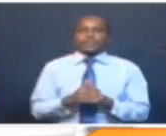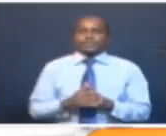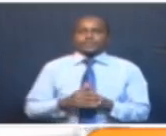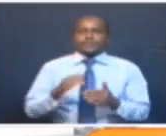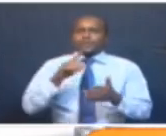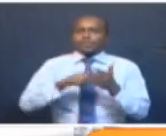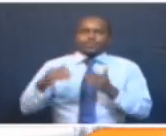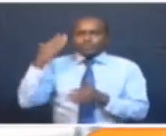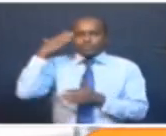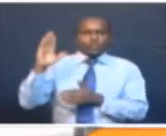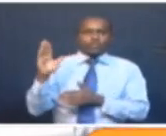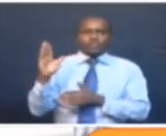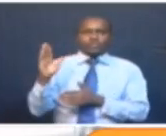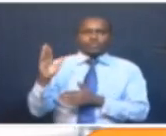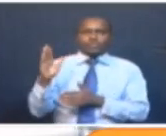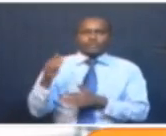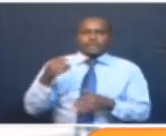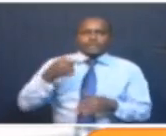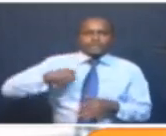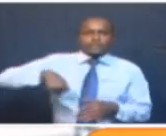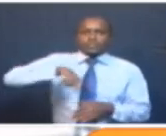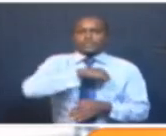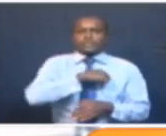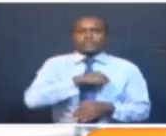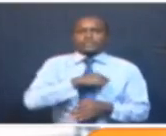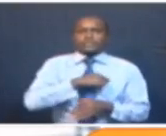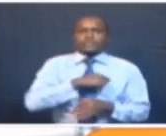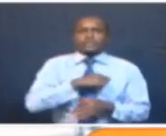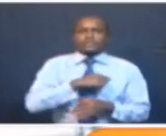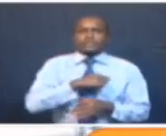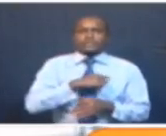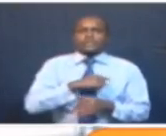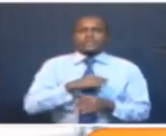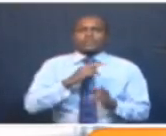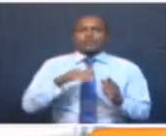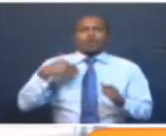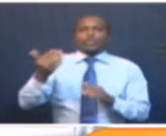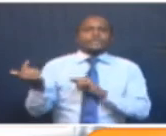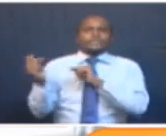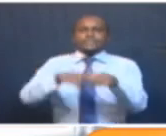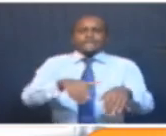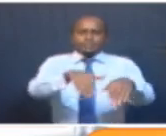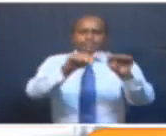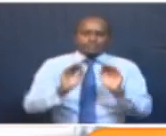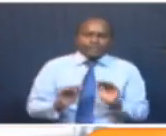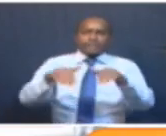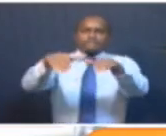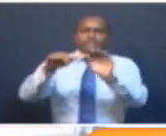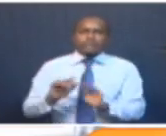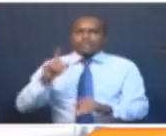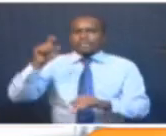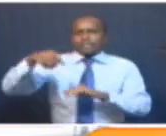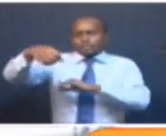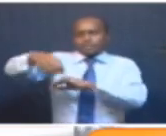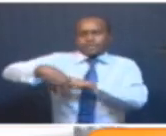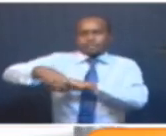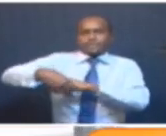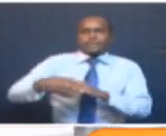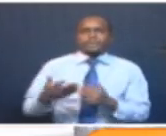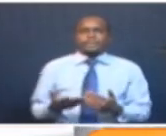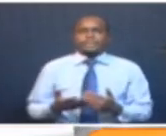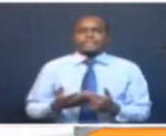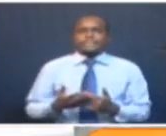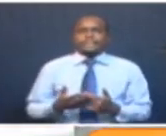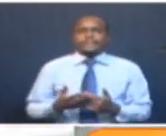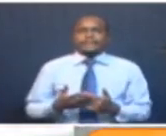yenye hatujajua ni sisi wenyewe tutaishi tu kukuja kazi ya mazishi, watueleze bona. Okay,